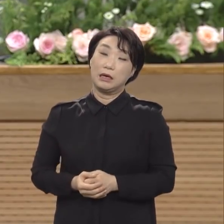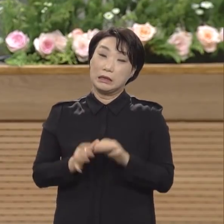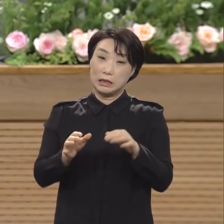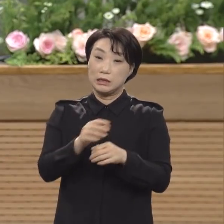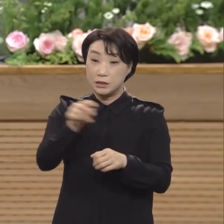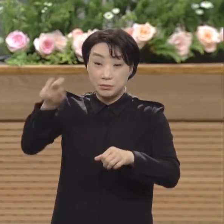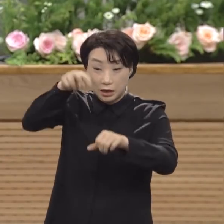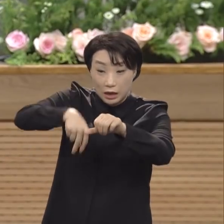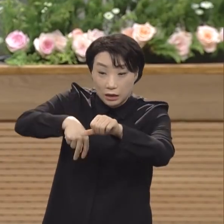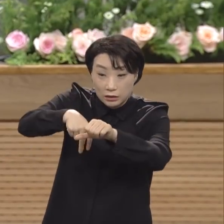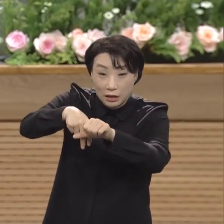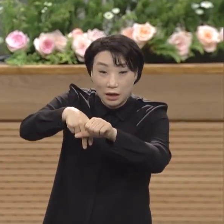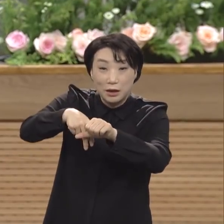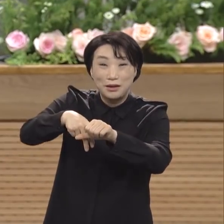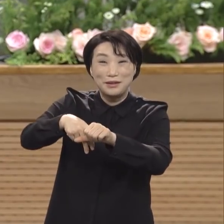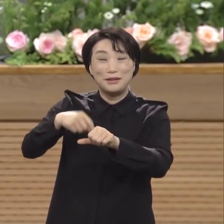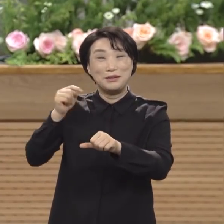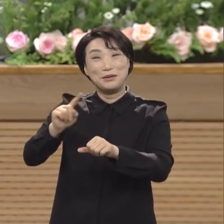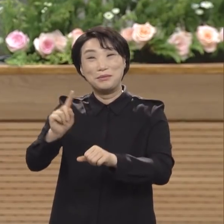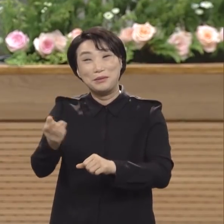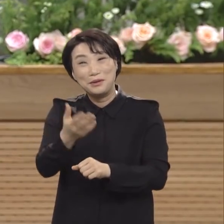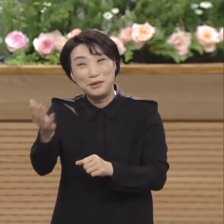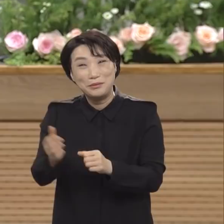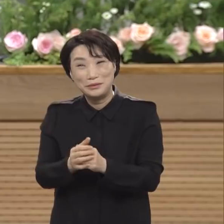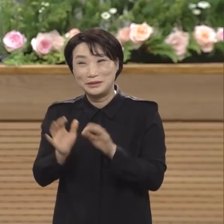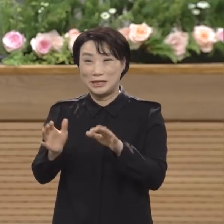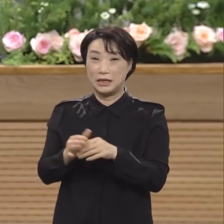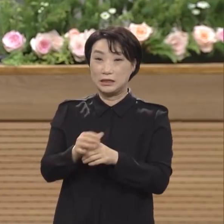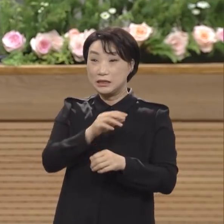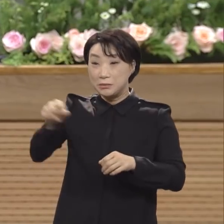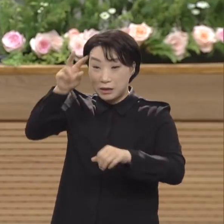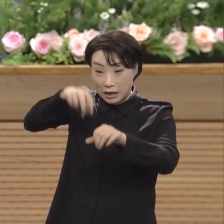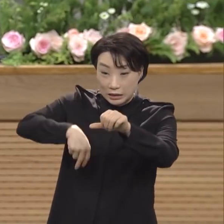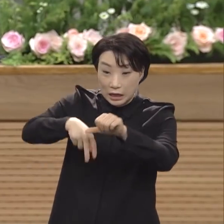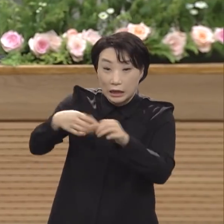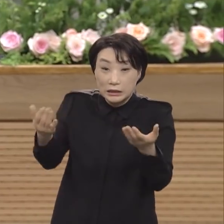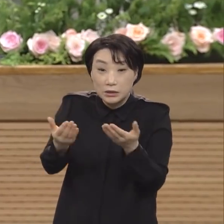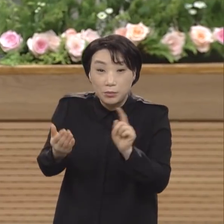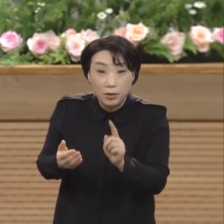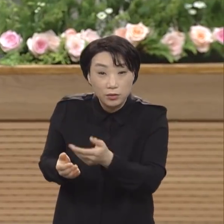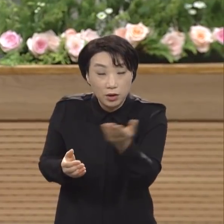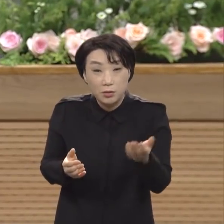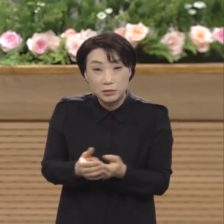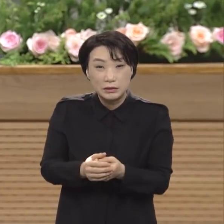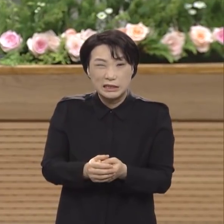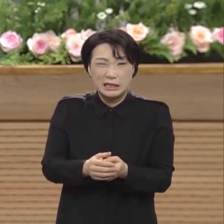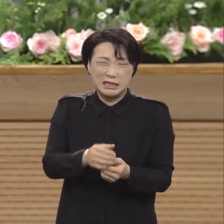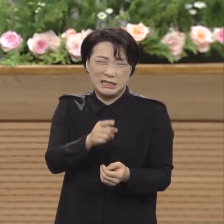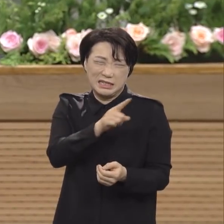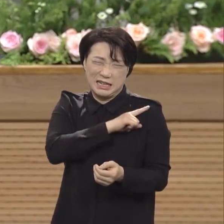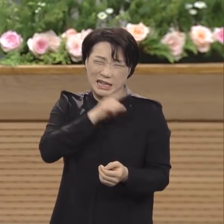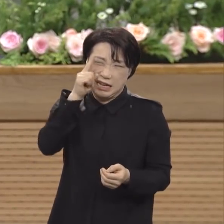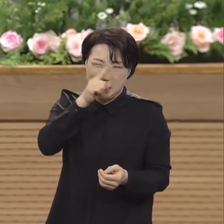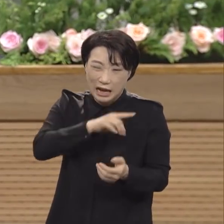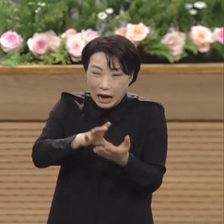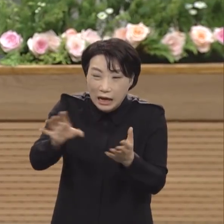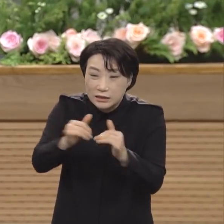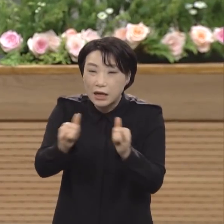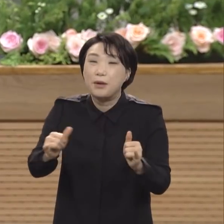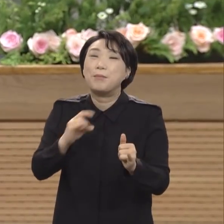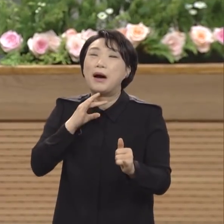십자가 처형을 받습니다. 십자가 처형이라는 것은 가장 행악자에게